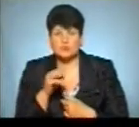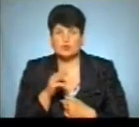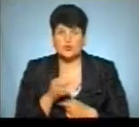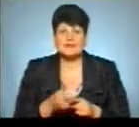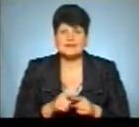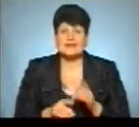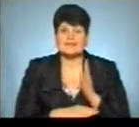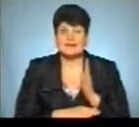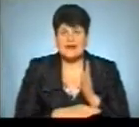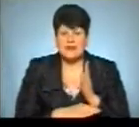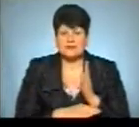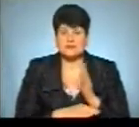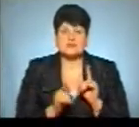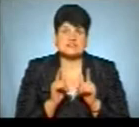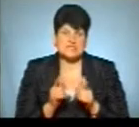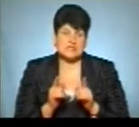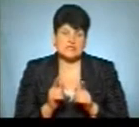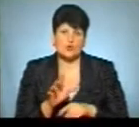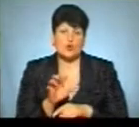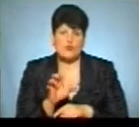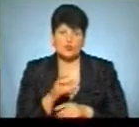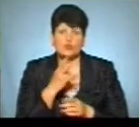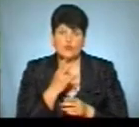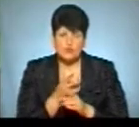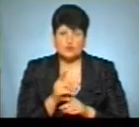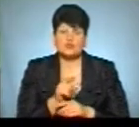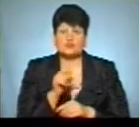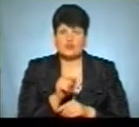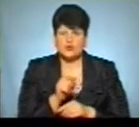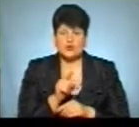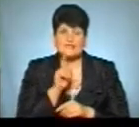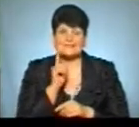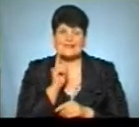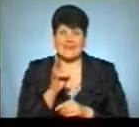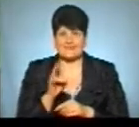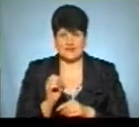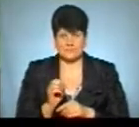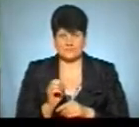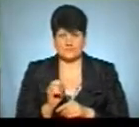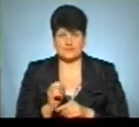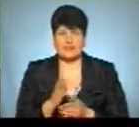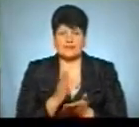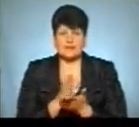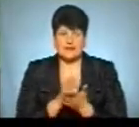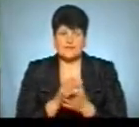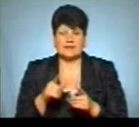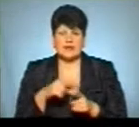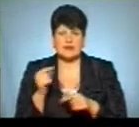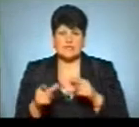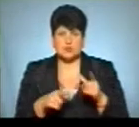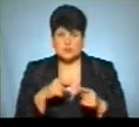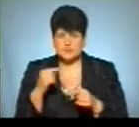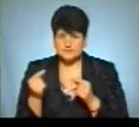дерево, ну і так згідно фото видно, що воно зелене, тобто наявна листкова